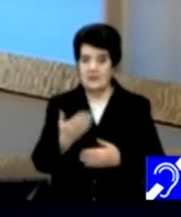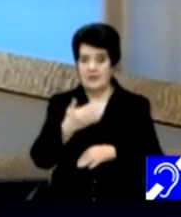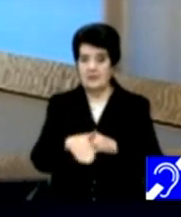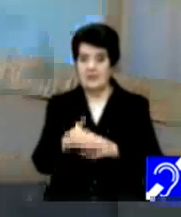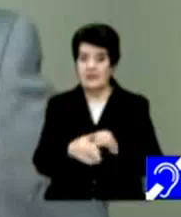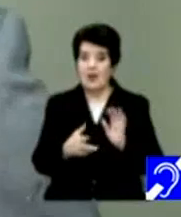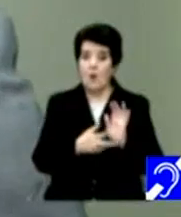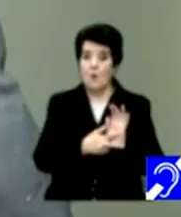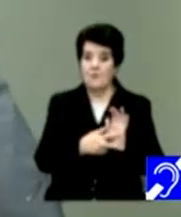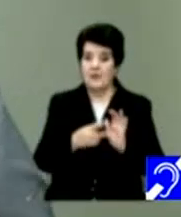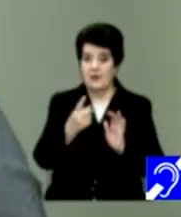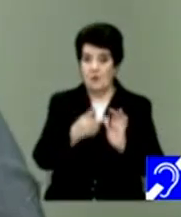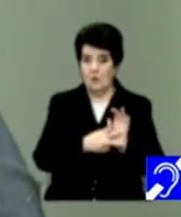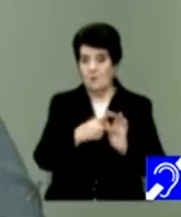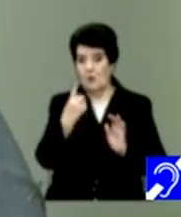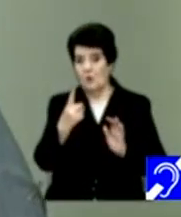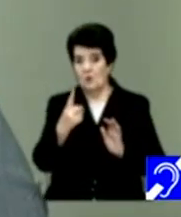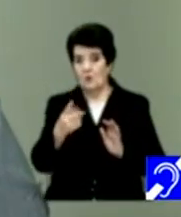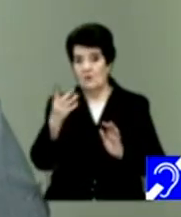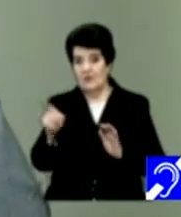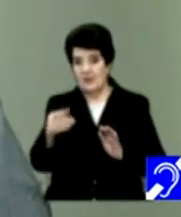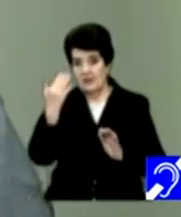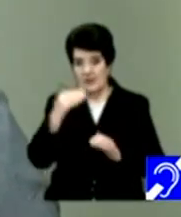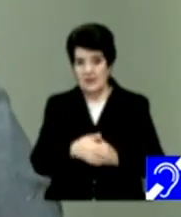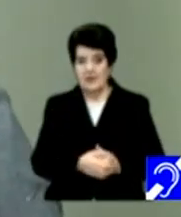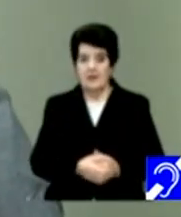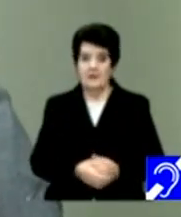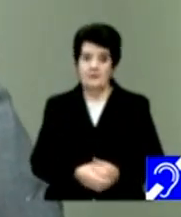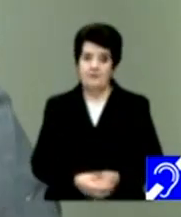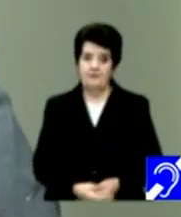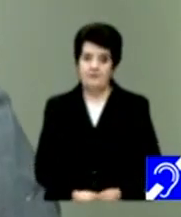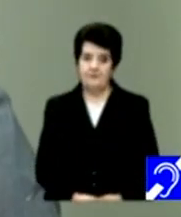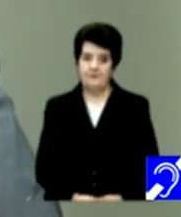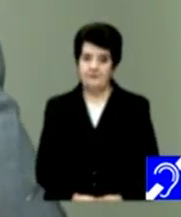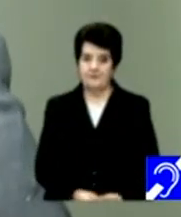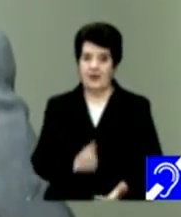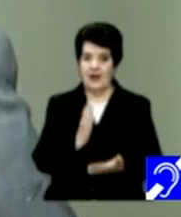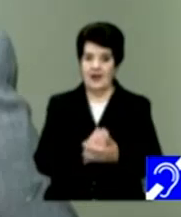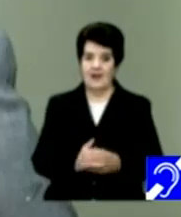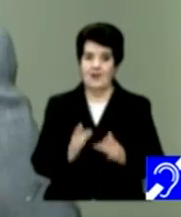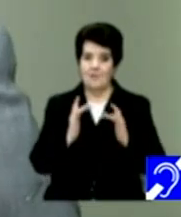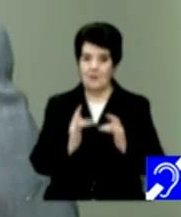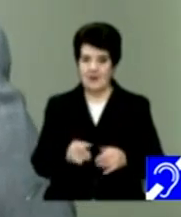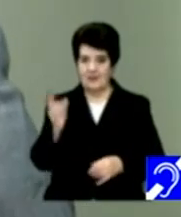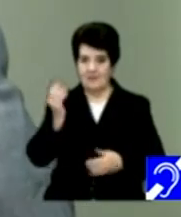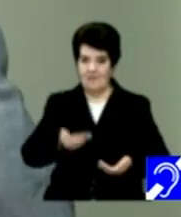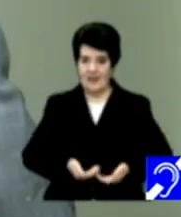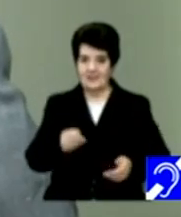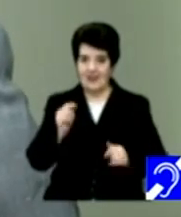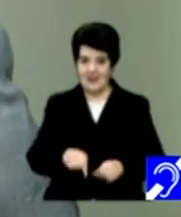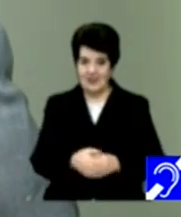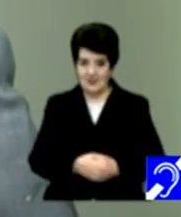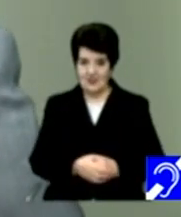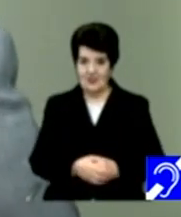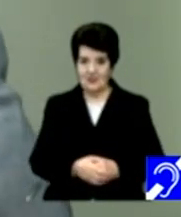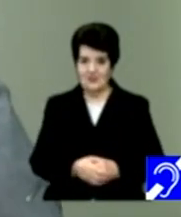străinătate. Mă numesc Najab, voi sunt la anul 4, învăț aici în